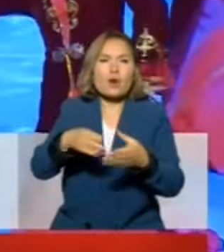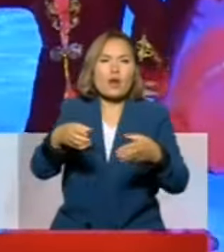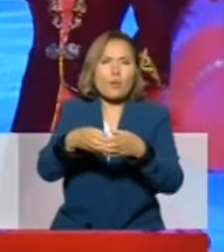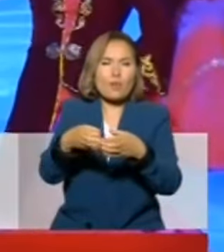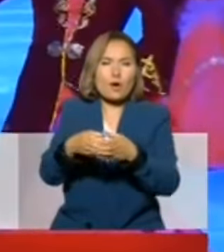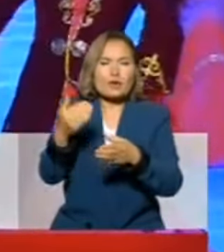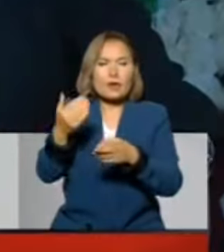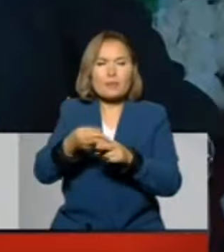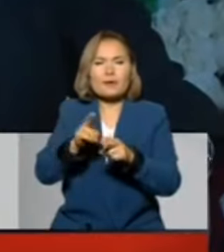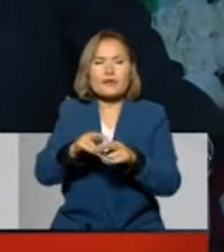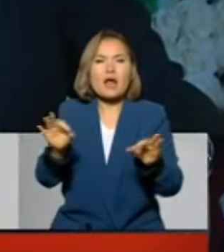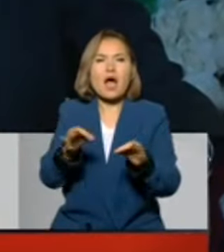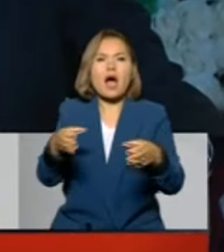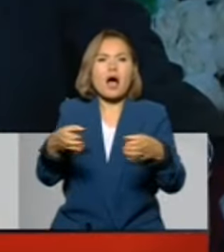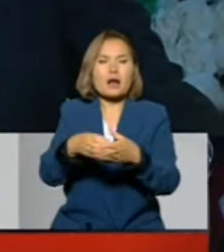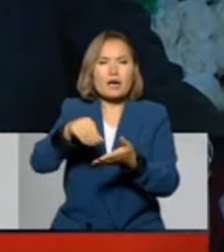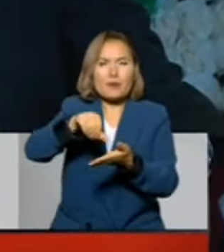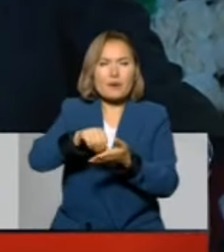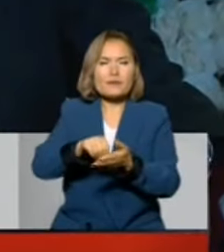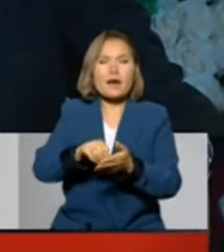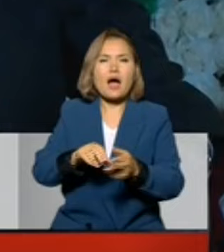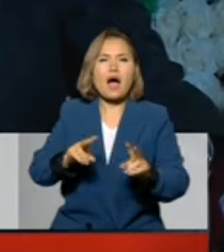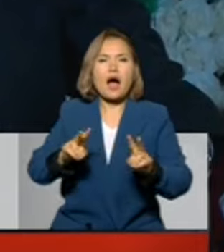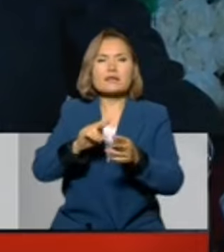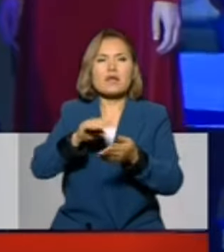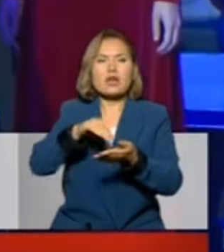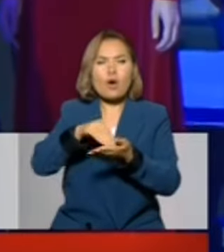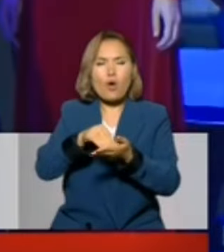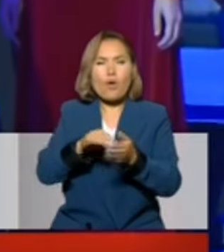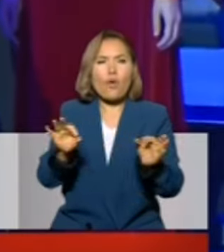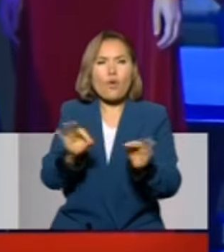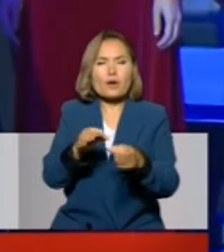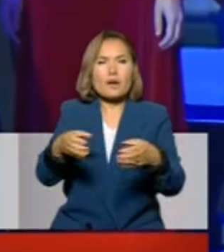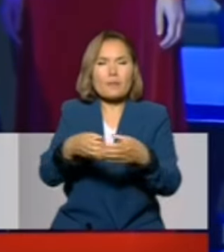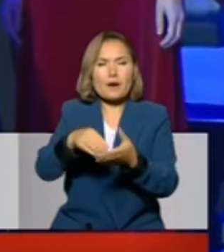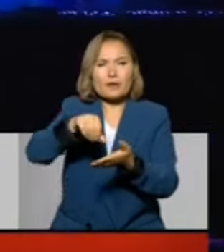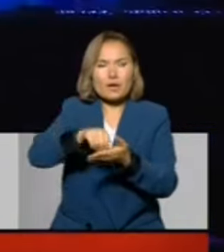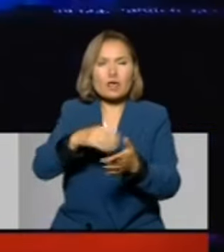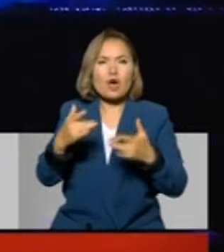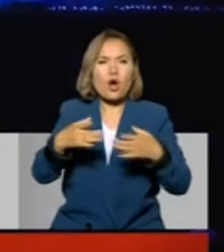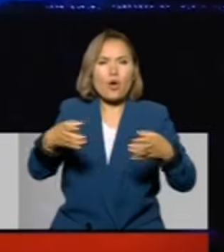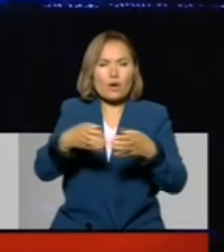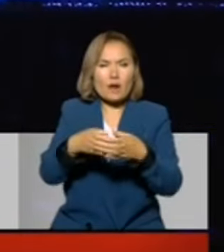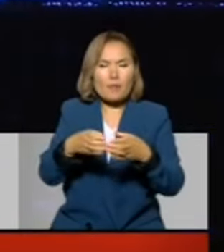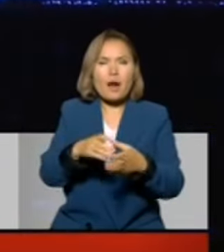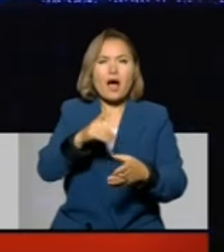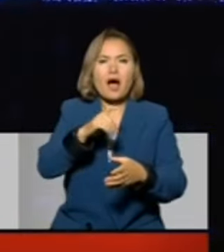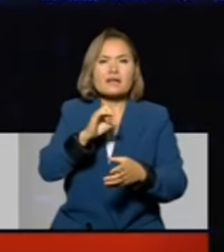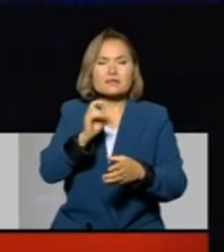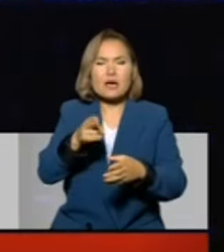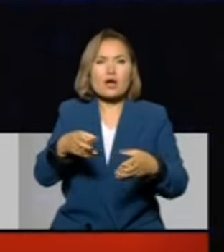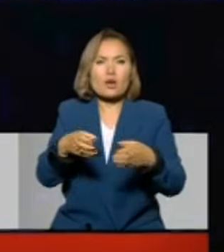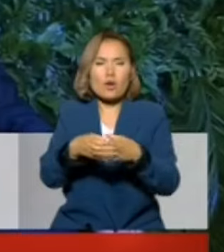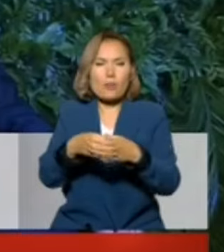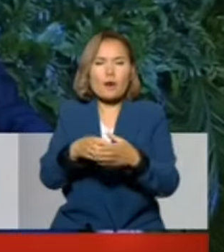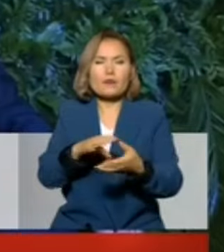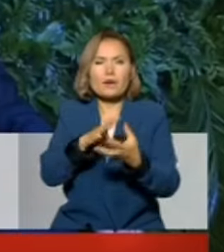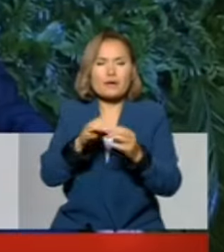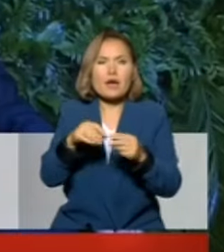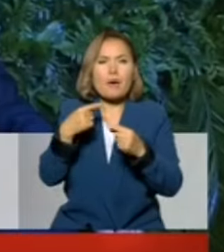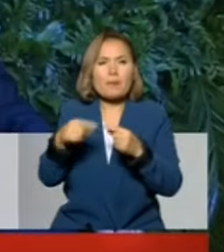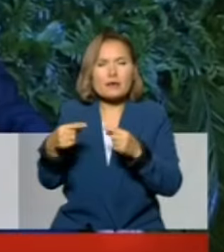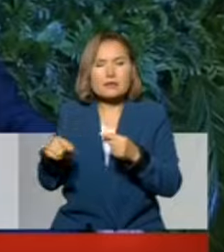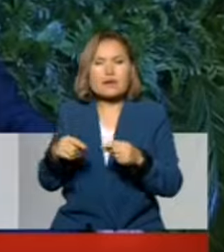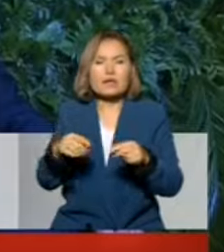мен симфониялық оркестрі, Астана опера, мемлекеттік опера және балет театрының хоры, Хассак этнофольк тобы және тағы да